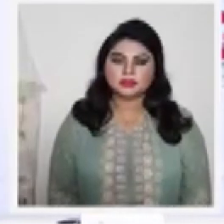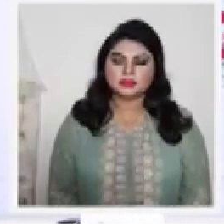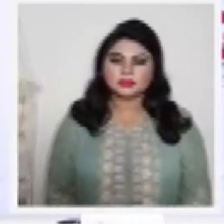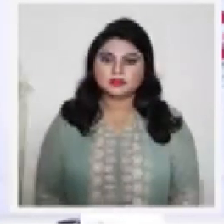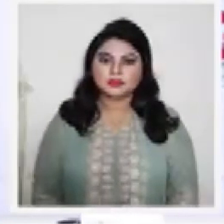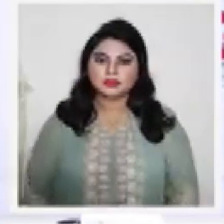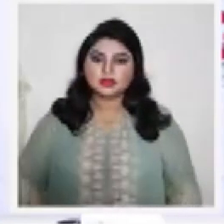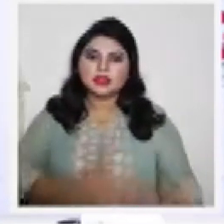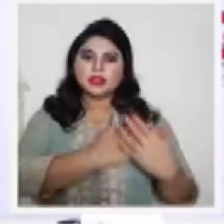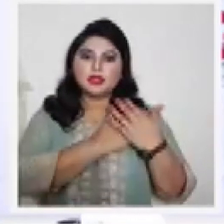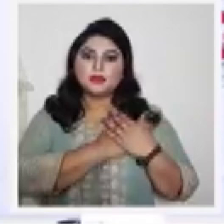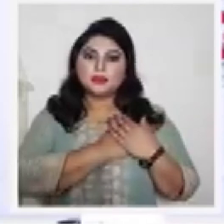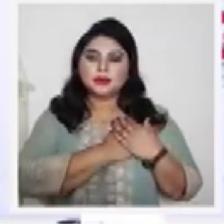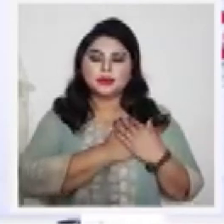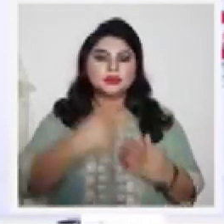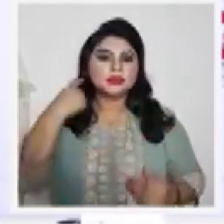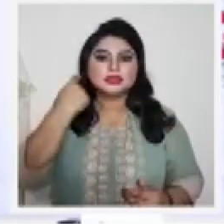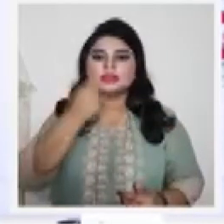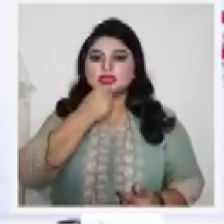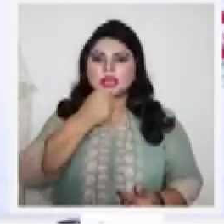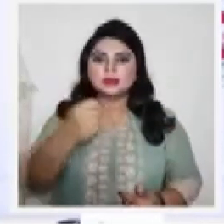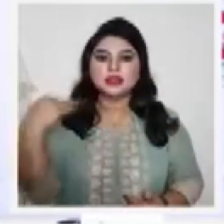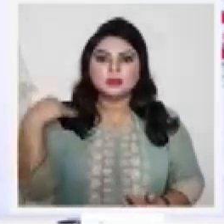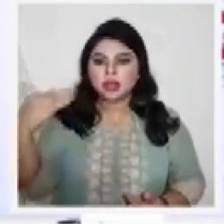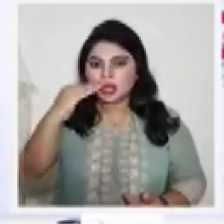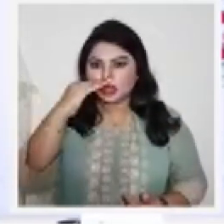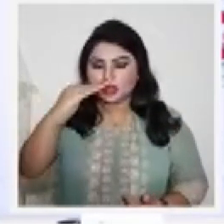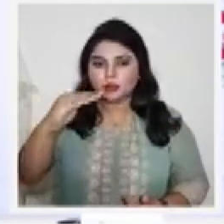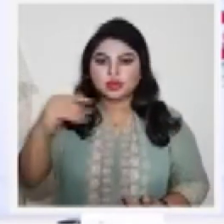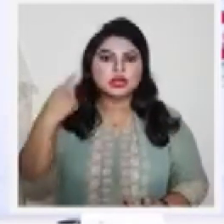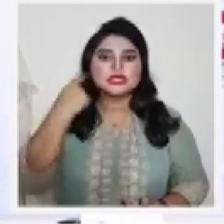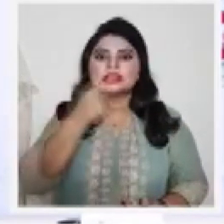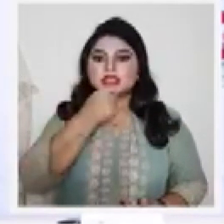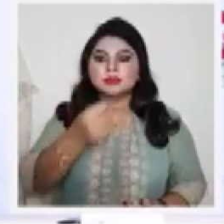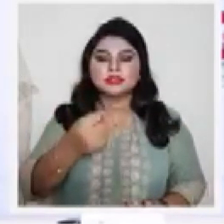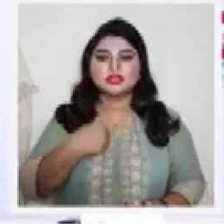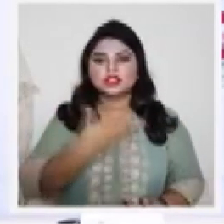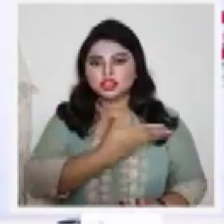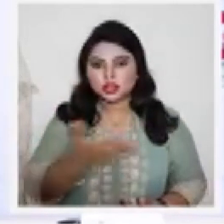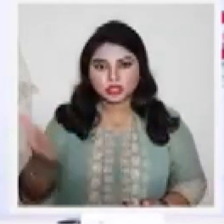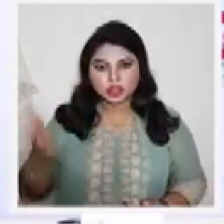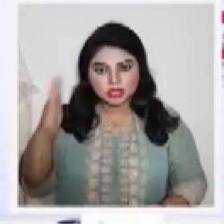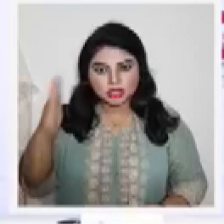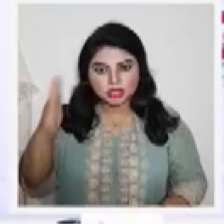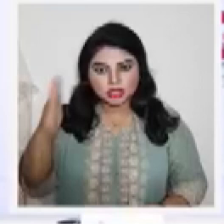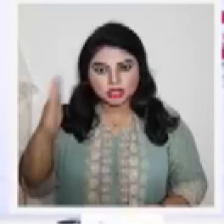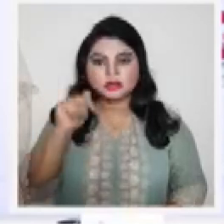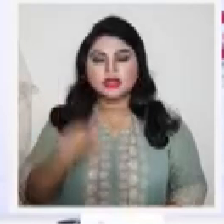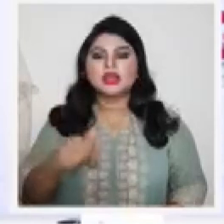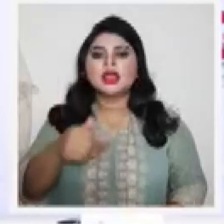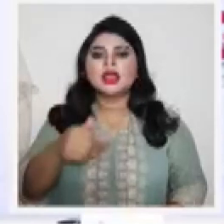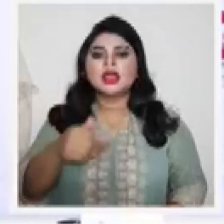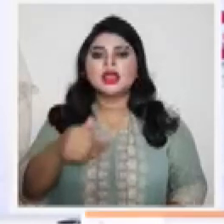আজ 8 আগস্ট 2020, 24 শ্রাবণ 1427। স্বাস্থ্য অধিদপ্তর থেকে আমি অধ্যাপক ডাক্তার নাসিমা সুলতানা,